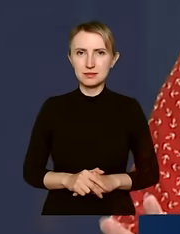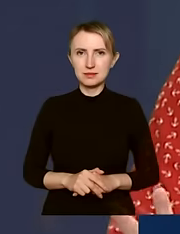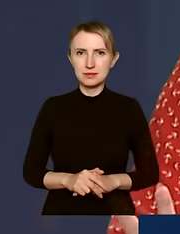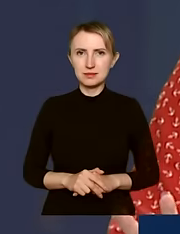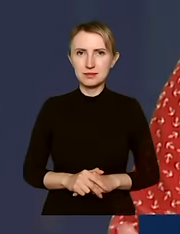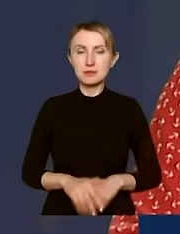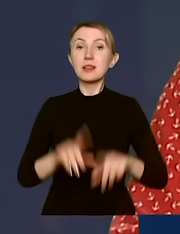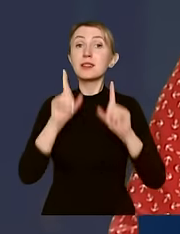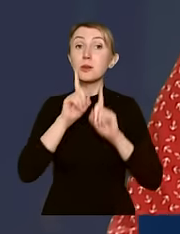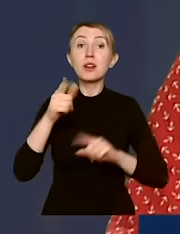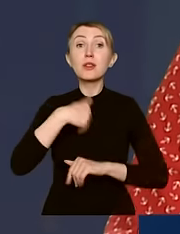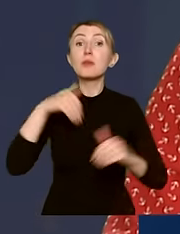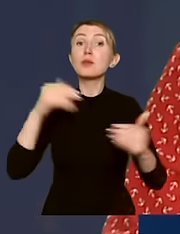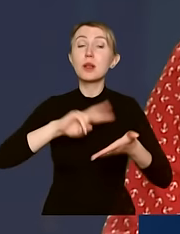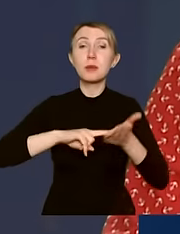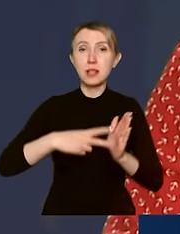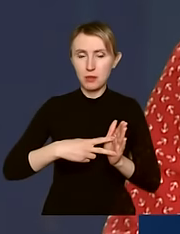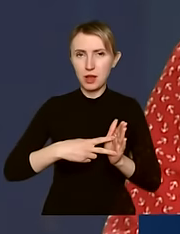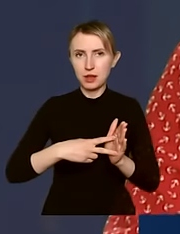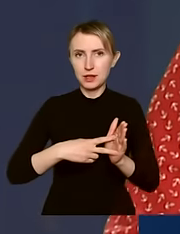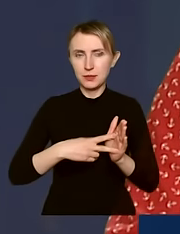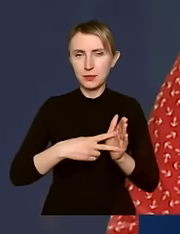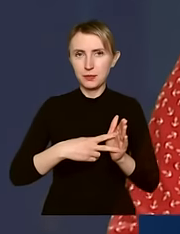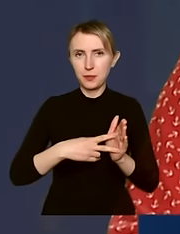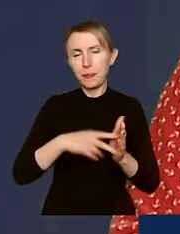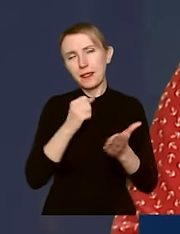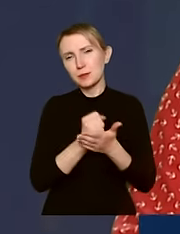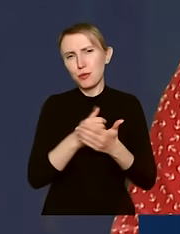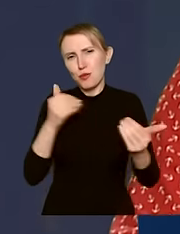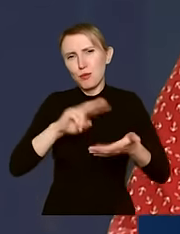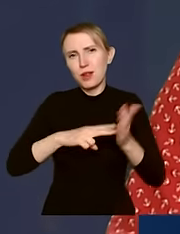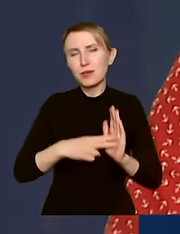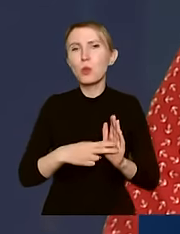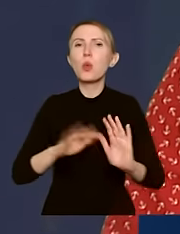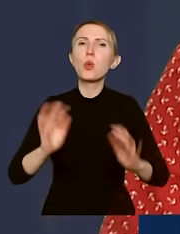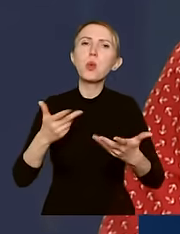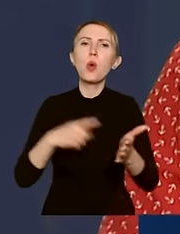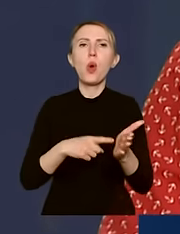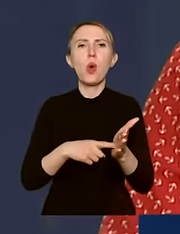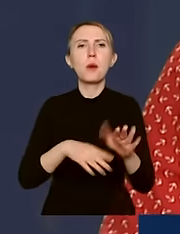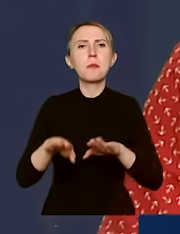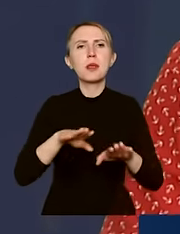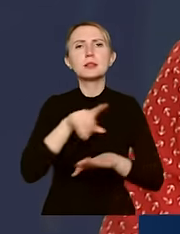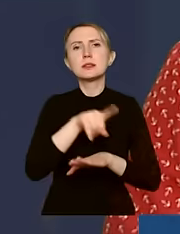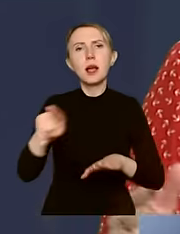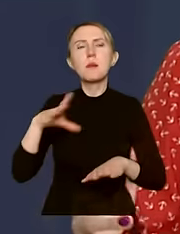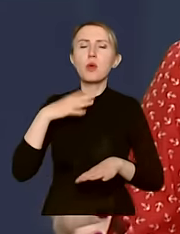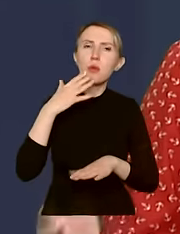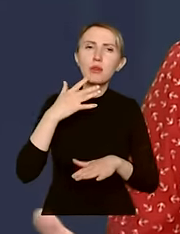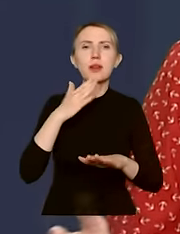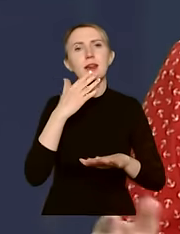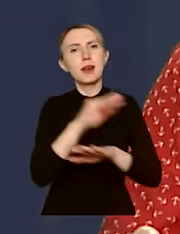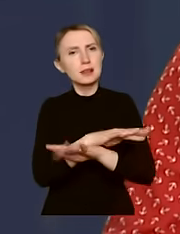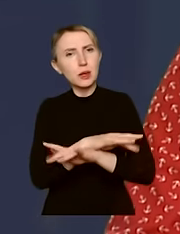jesteśmy w stanie sobie zaplanować pewne kwestie. Jeżeli natomiast chodzi o te właśnie punkty, o których wspominałam, takie